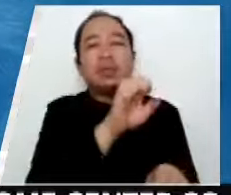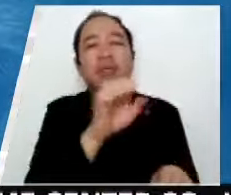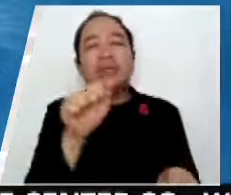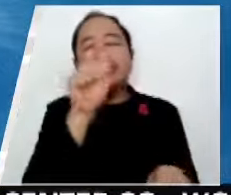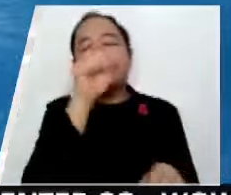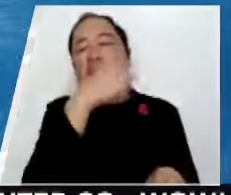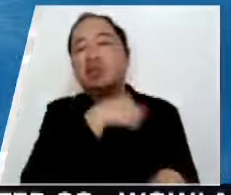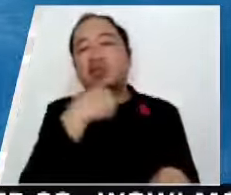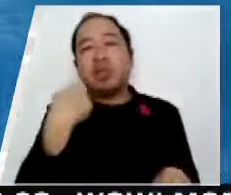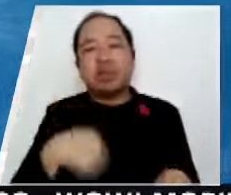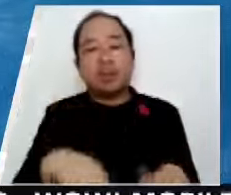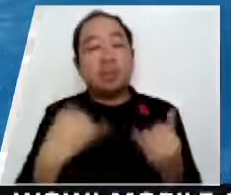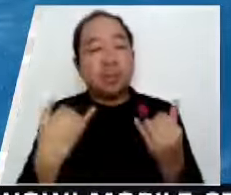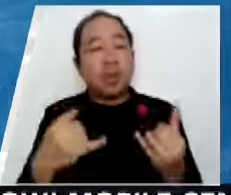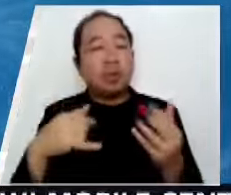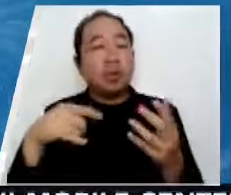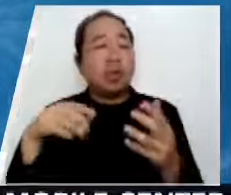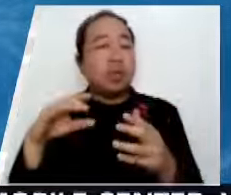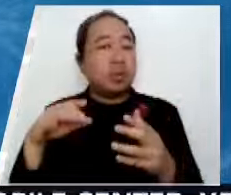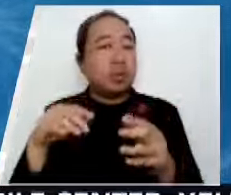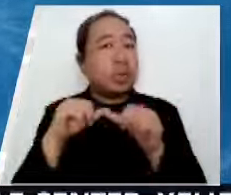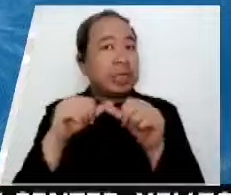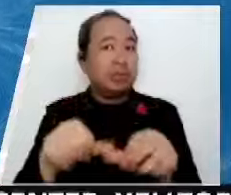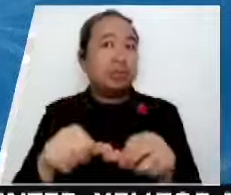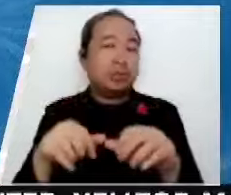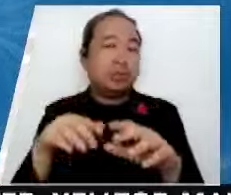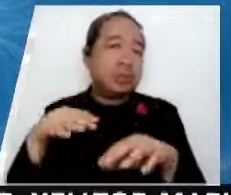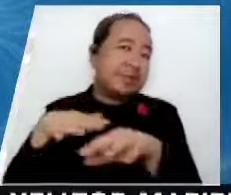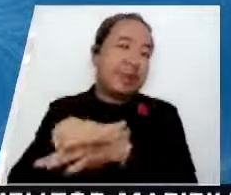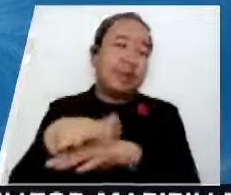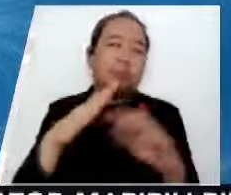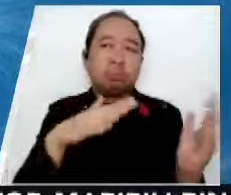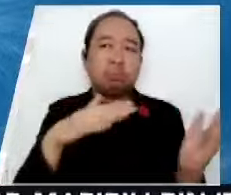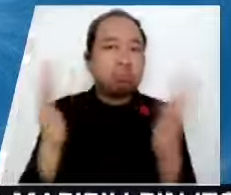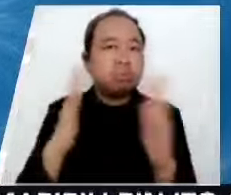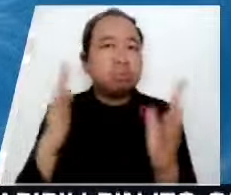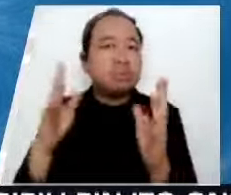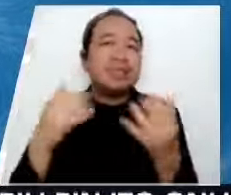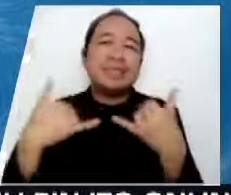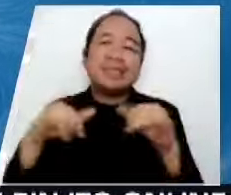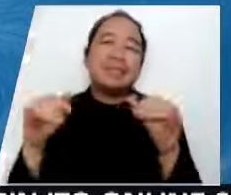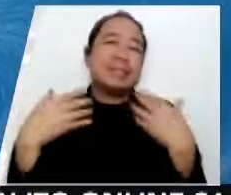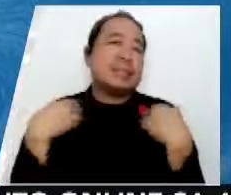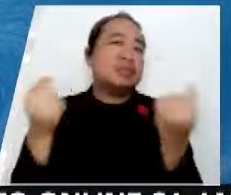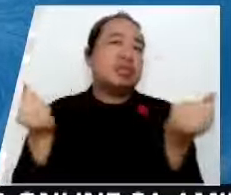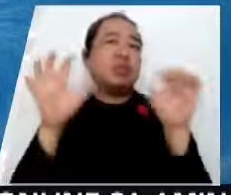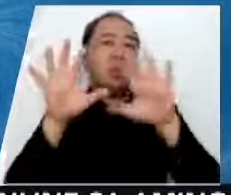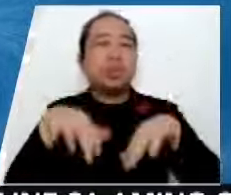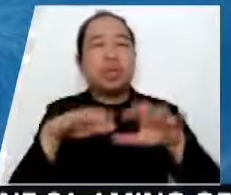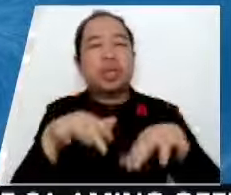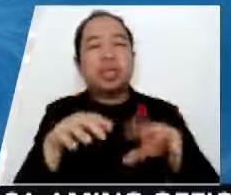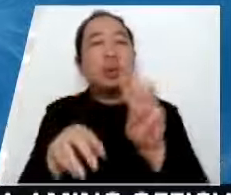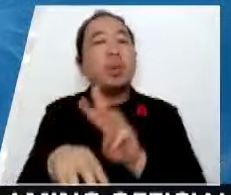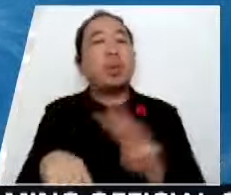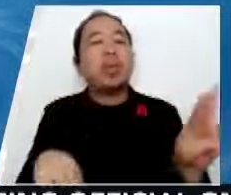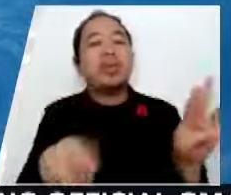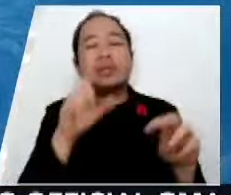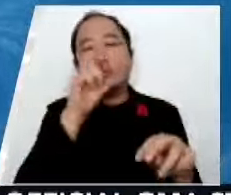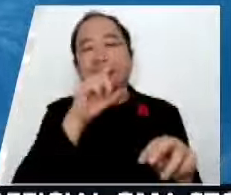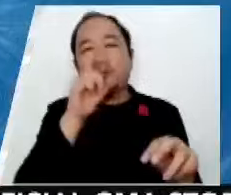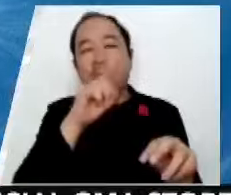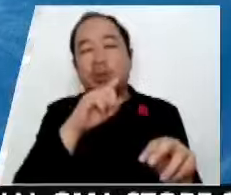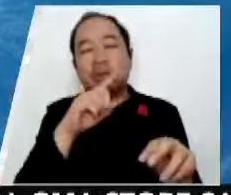ang super bagyong Karina ang habagat na magdadala pa rin po ng matitinding ulan sa kanlurang bahagi ng Luzon hanggang